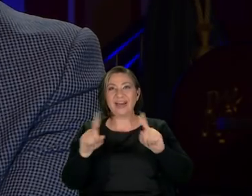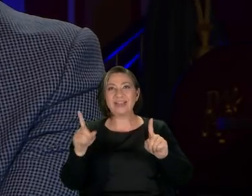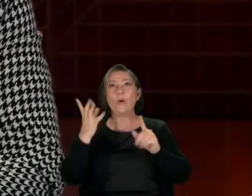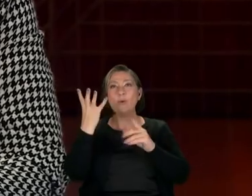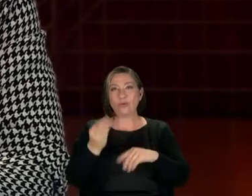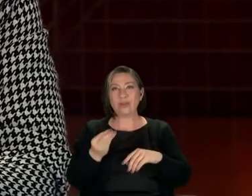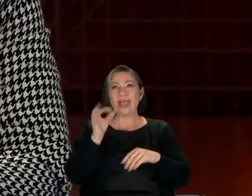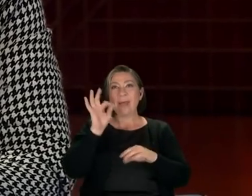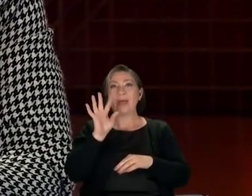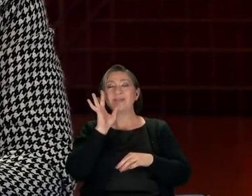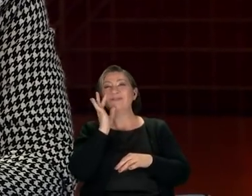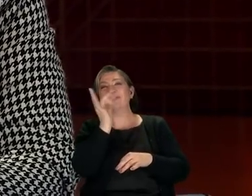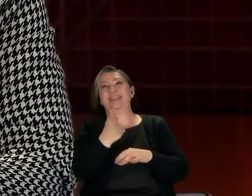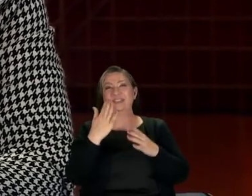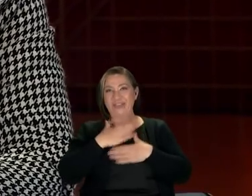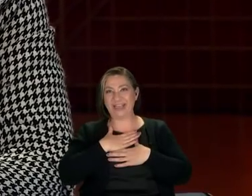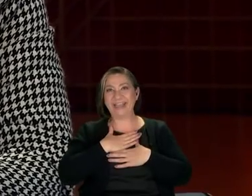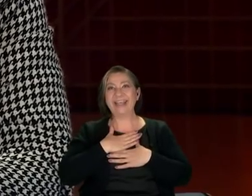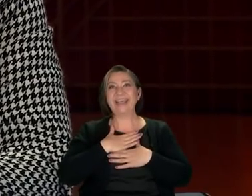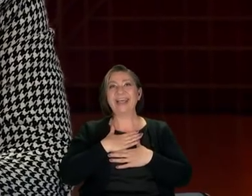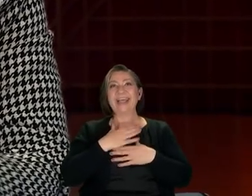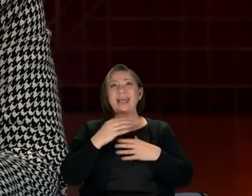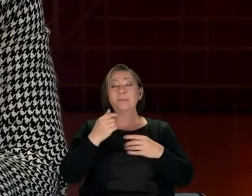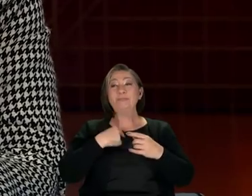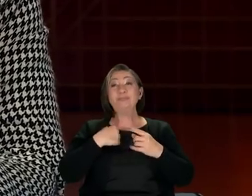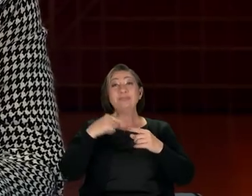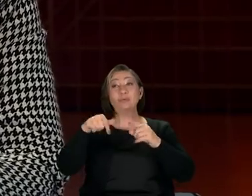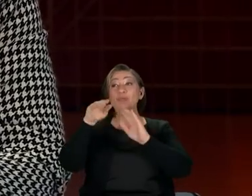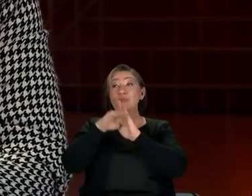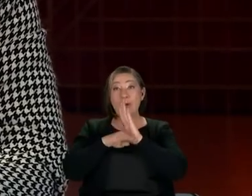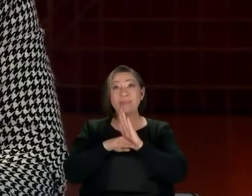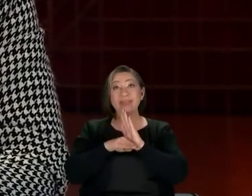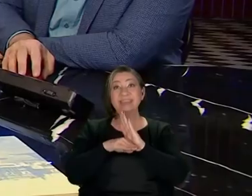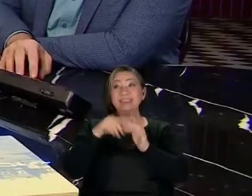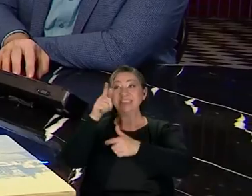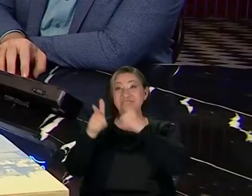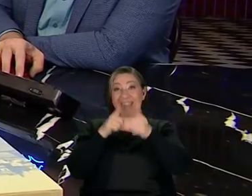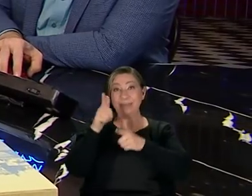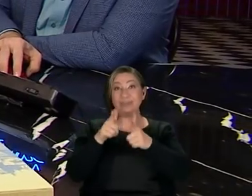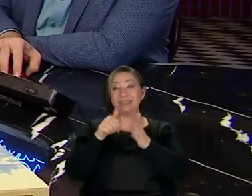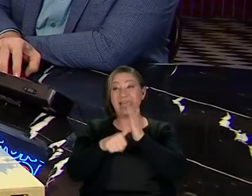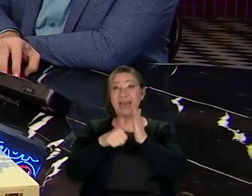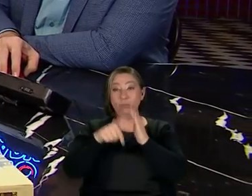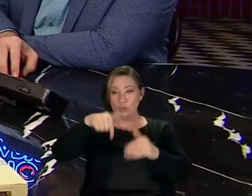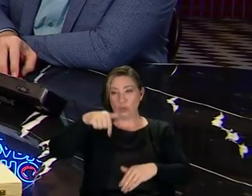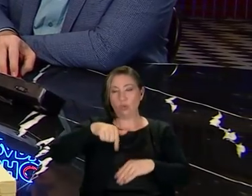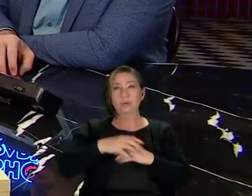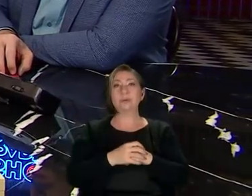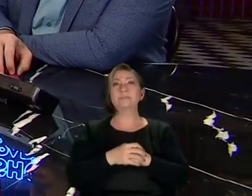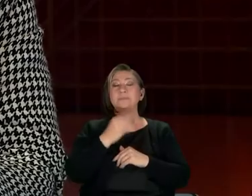olduğunu hemen fark edeceklerdir. Ve bizim bu programı çektiğimiz tarih bugün